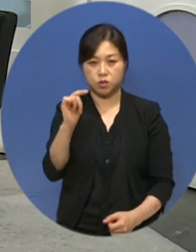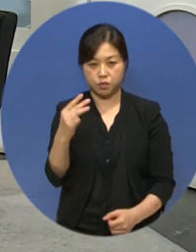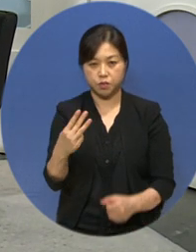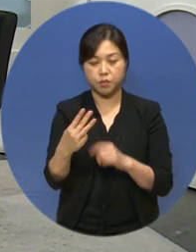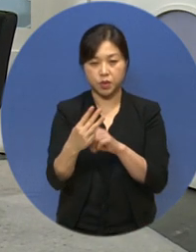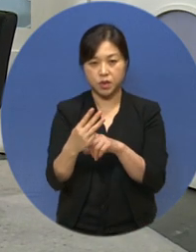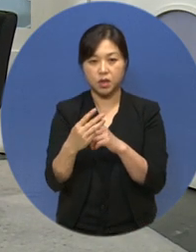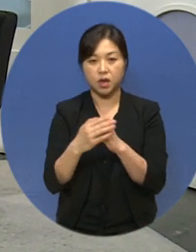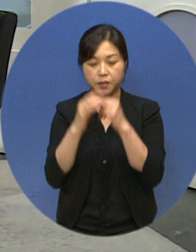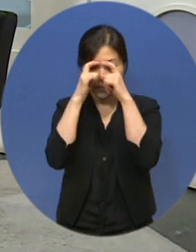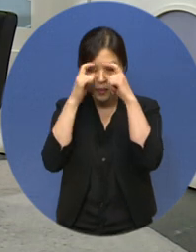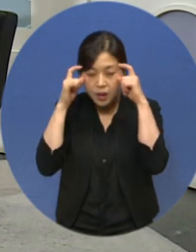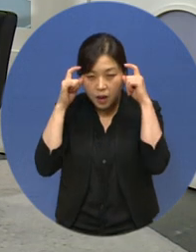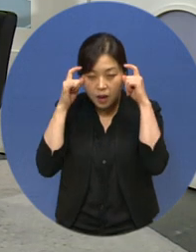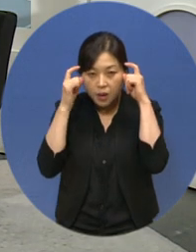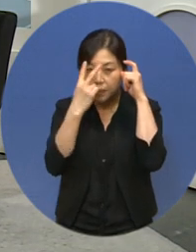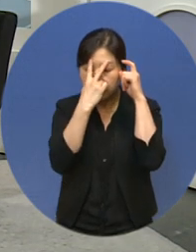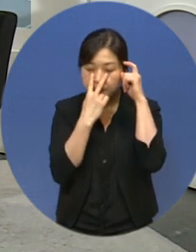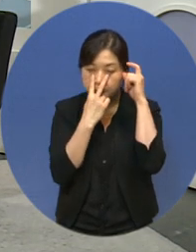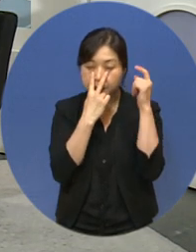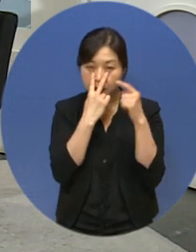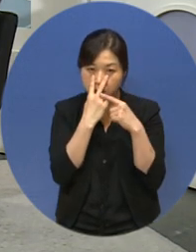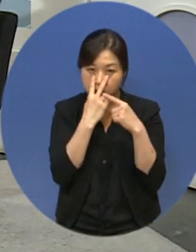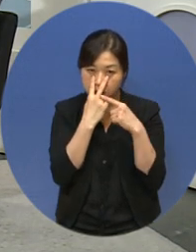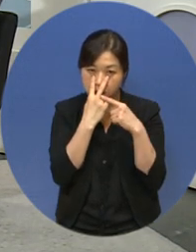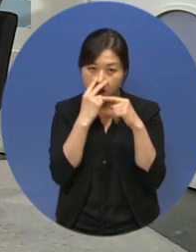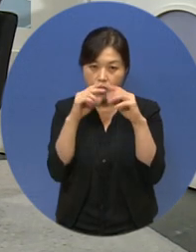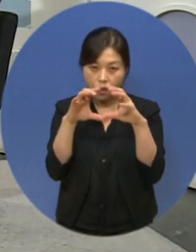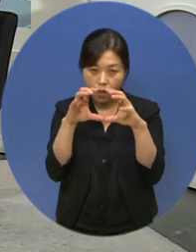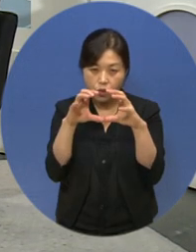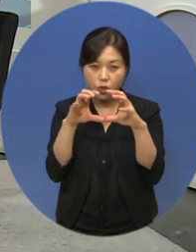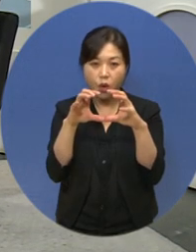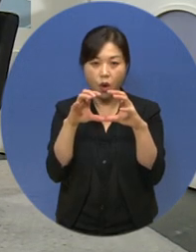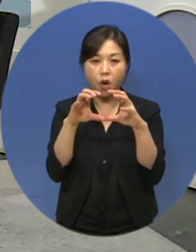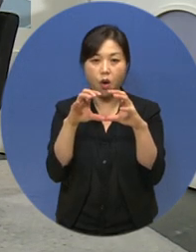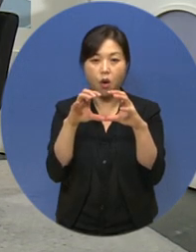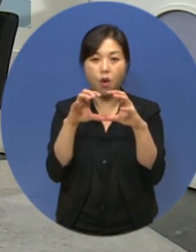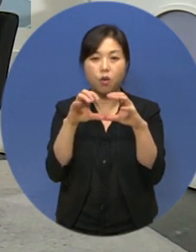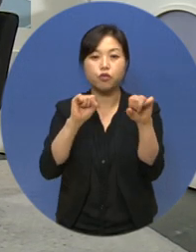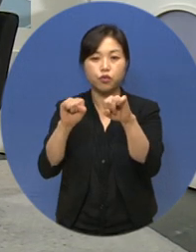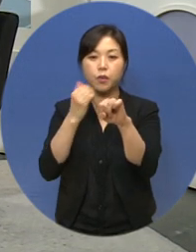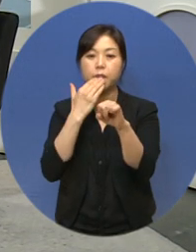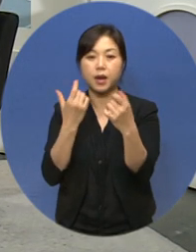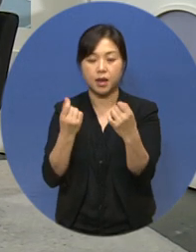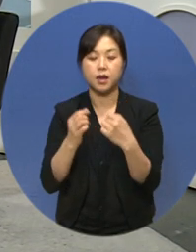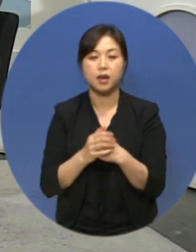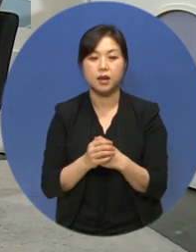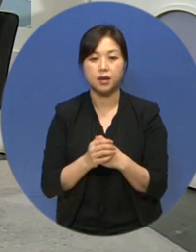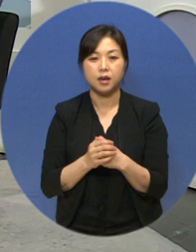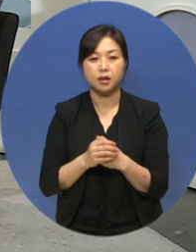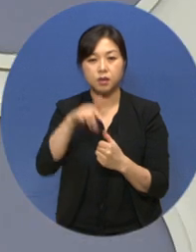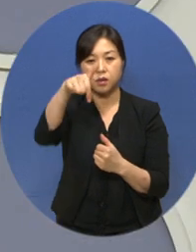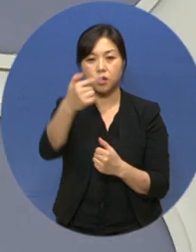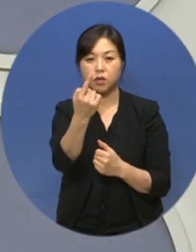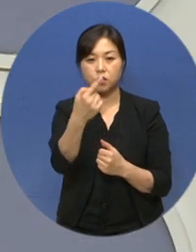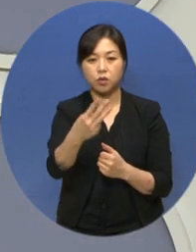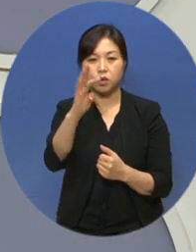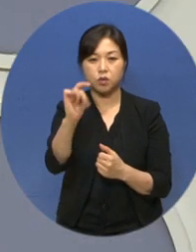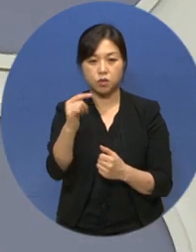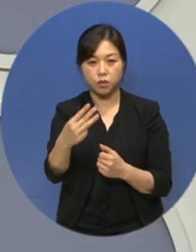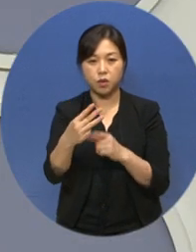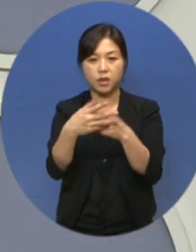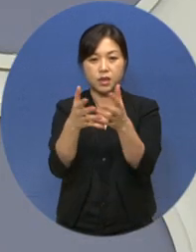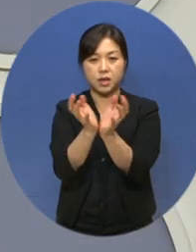운동이 골 버립니다 아 예예 그리고 지 못하는 게 골 버린 데 얼굴 같은거 예 2 거리인데 이걸 것조차 한다는 것도 정부의 처음이고